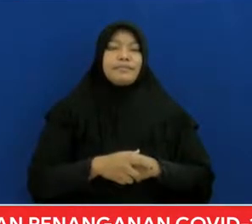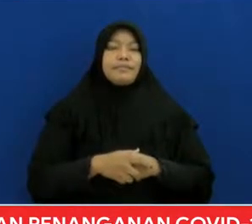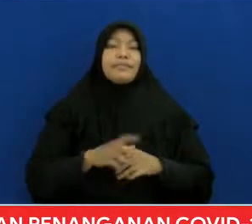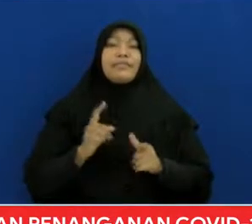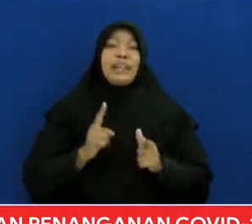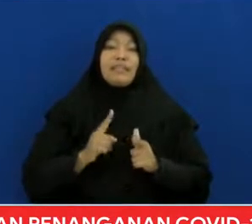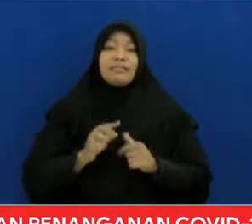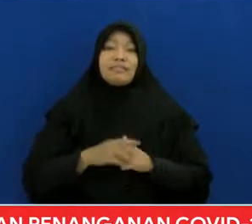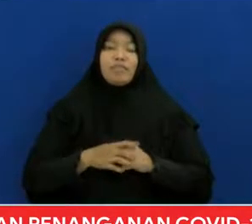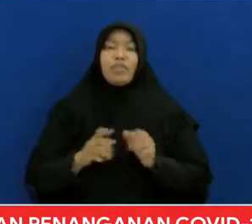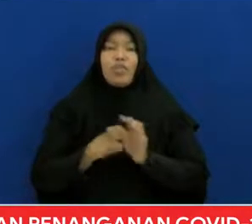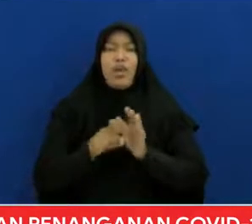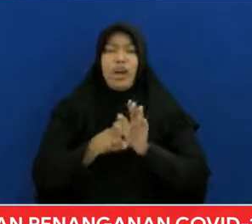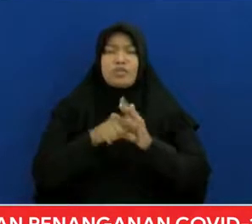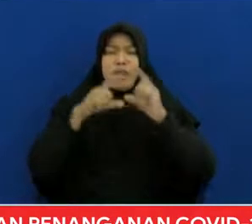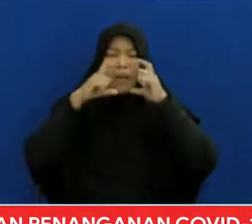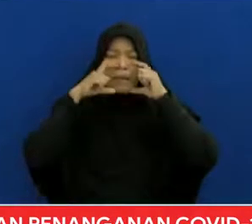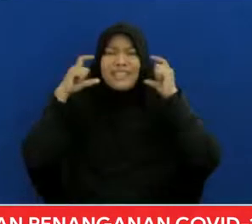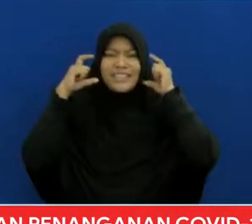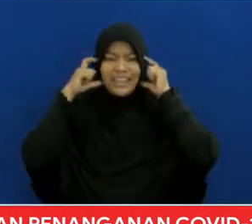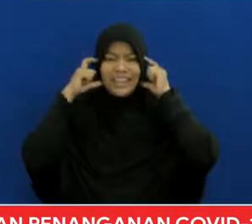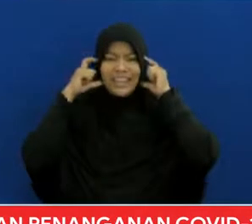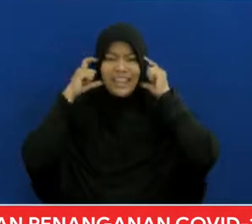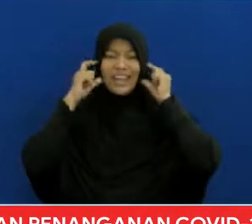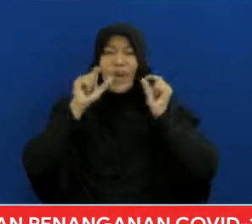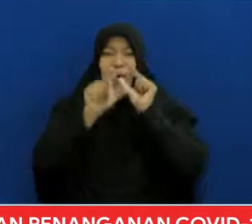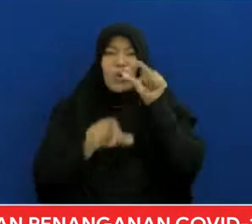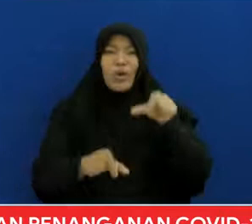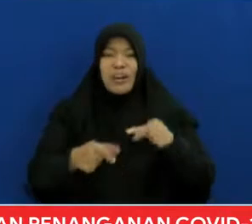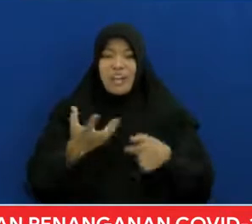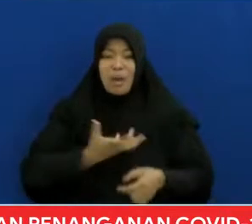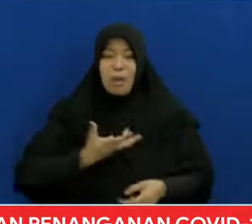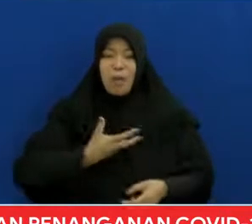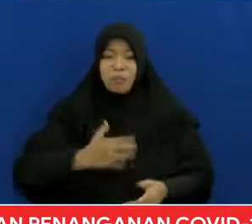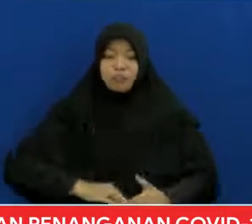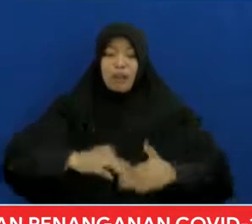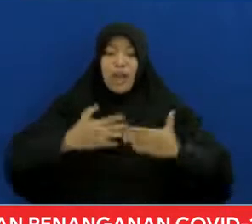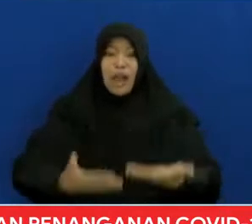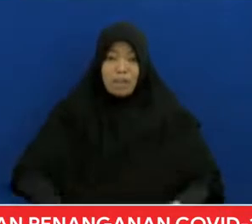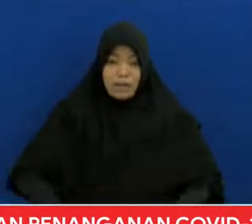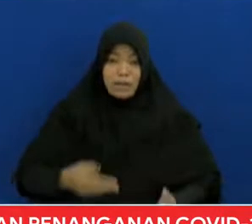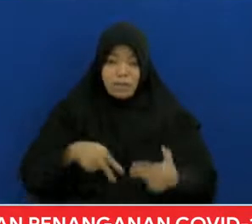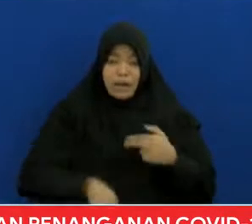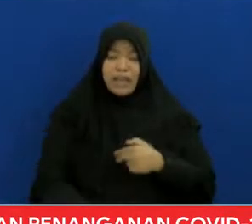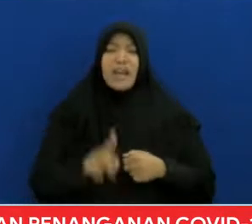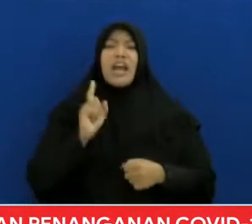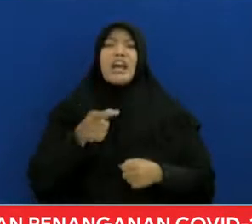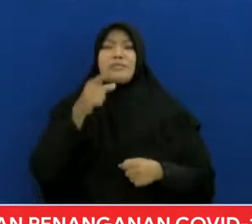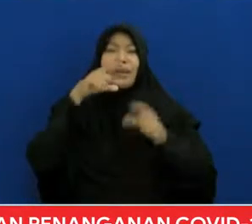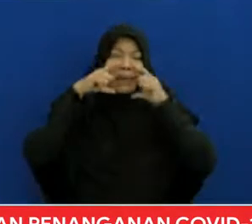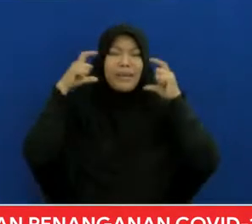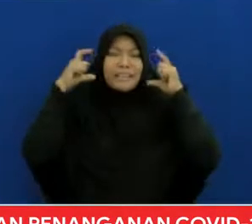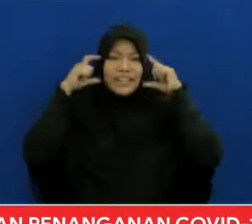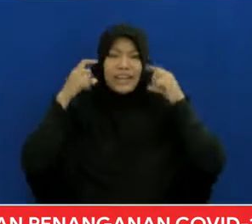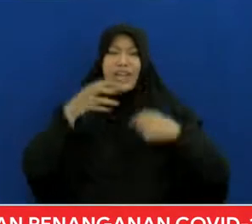lain dengan menggunakan masker bagi pasien maupun petugas kesehatan, dan bagi petugas kesehatan dilengkapi